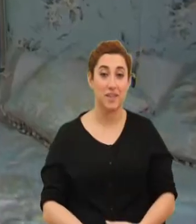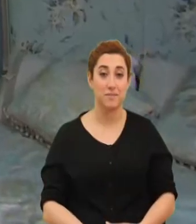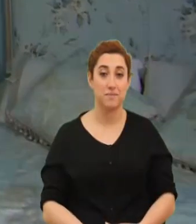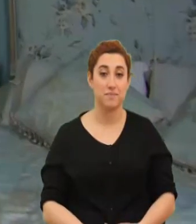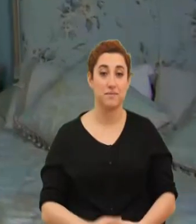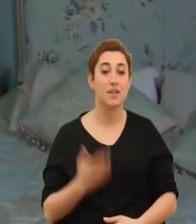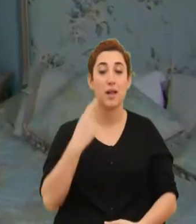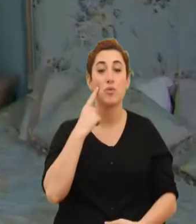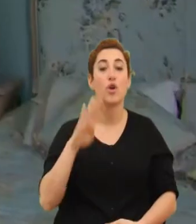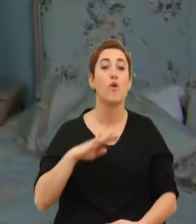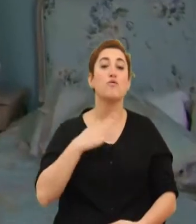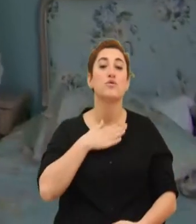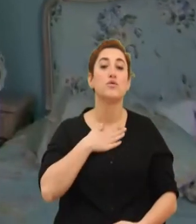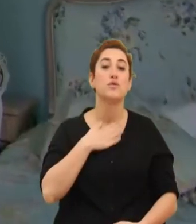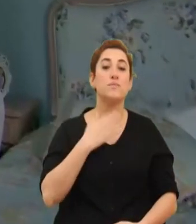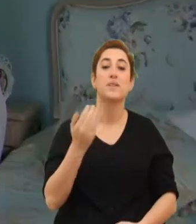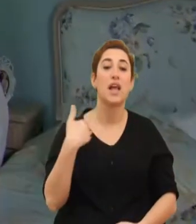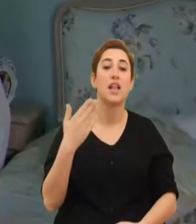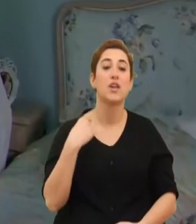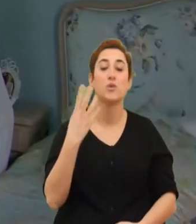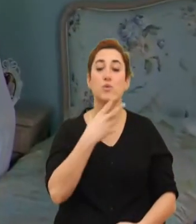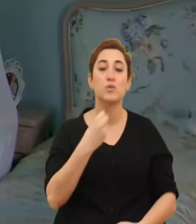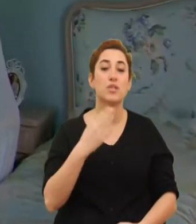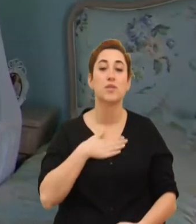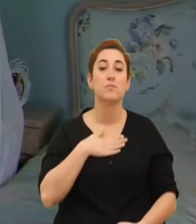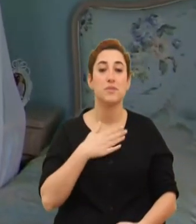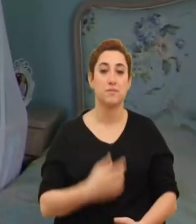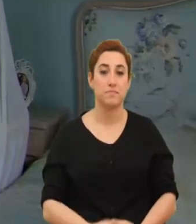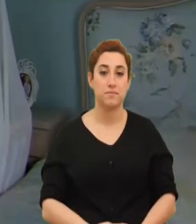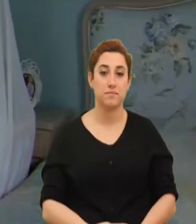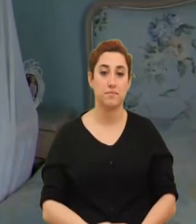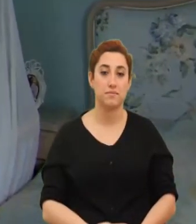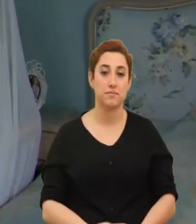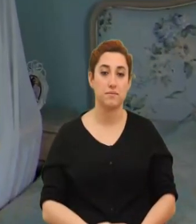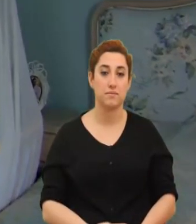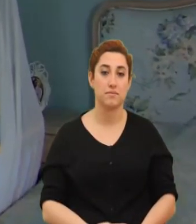Gel. Oğlum gel. Yavrum. Gel bakayım, güzellik gel.